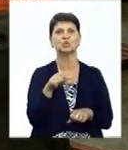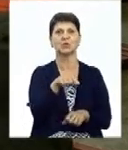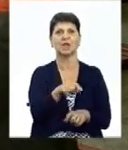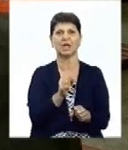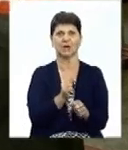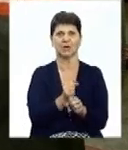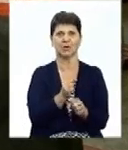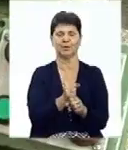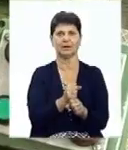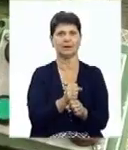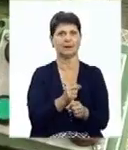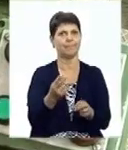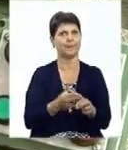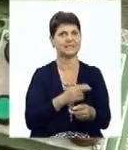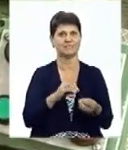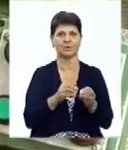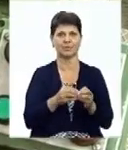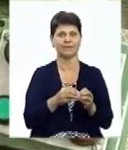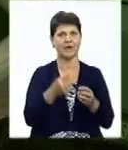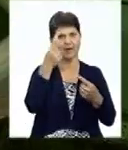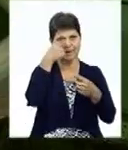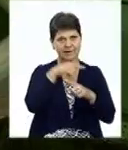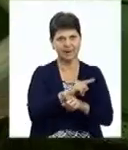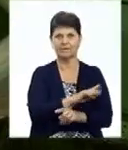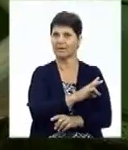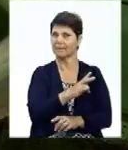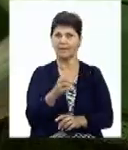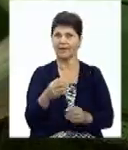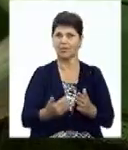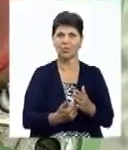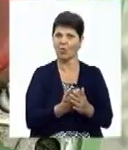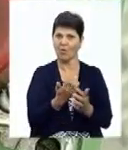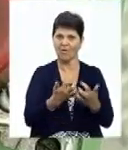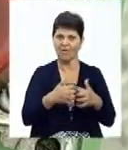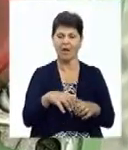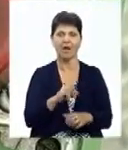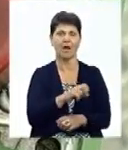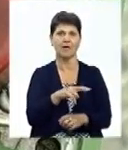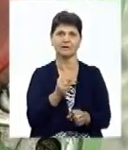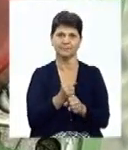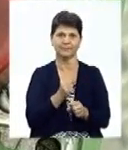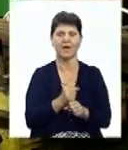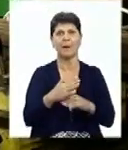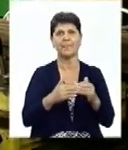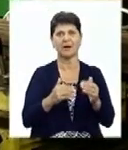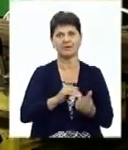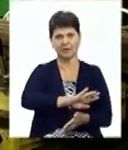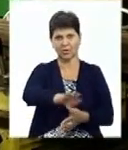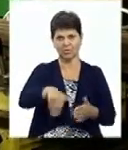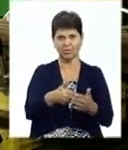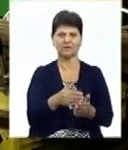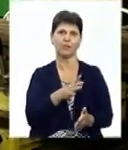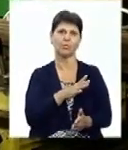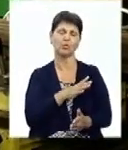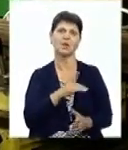робити без проблем. Техніка не нова, але в робочому стані. До цього на ній проходили практику німецькі студенти. Вони